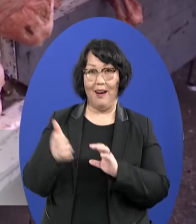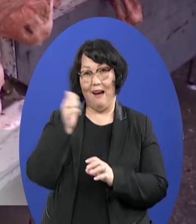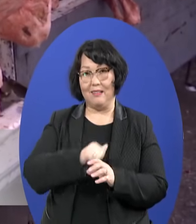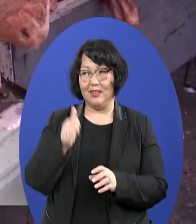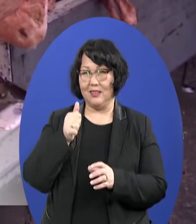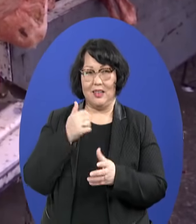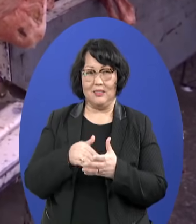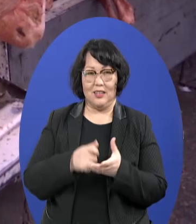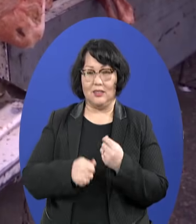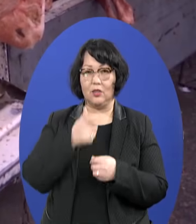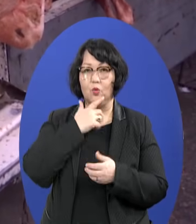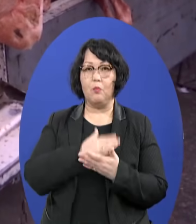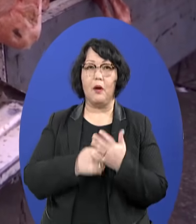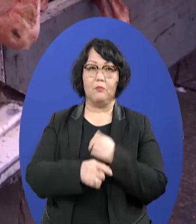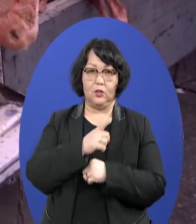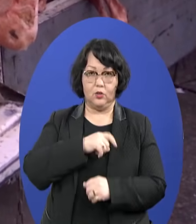мэрэгжлийнхан хэлсэн юм а.